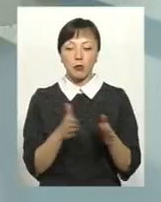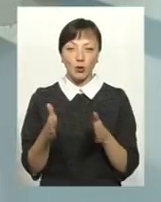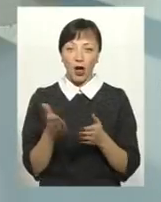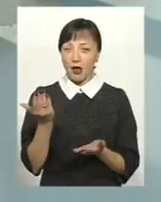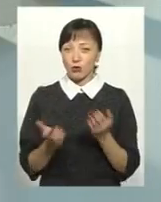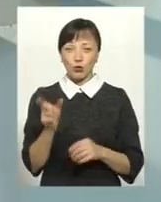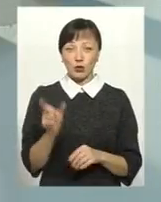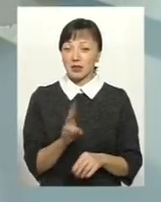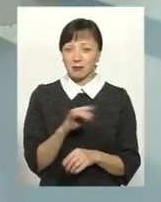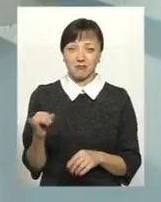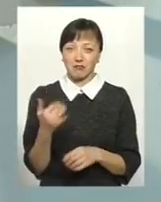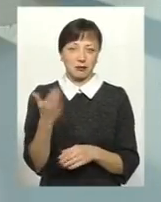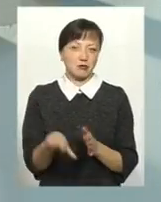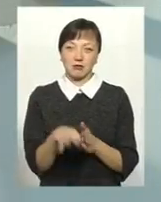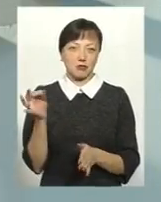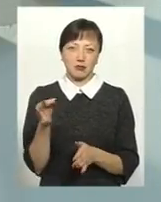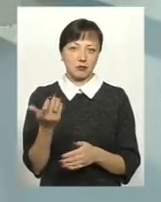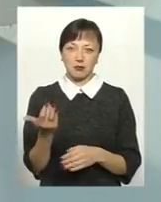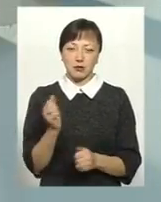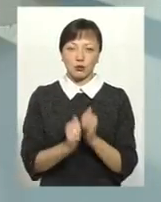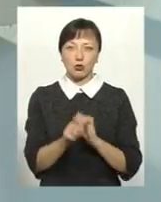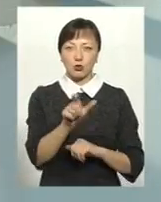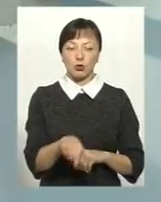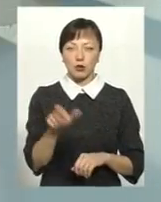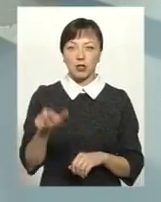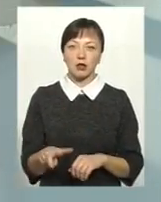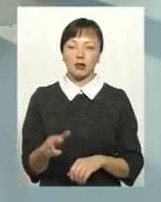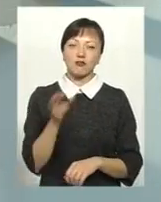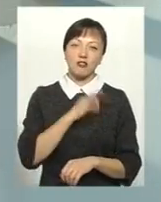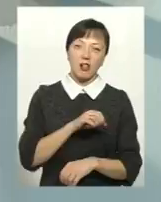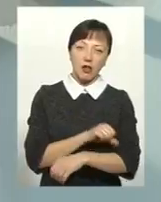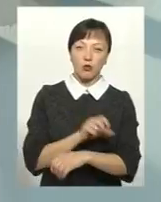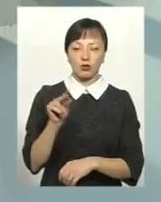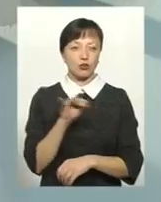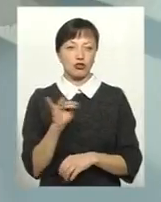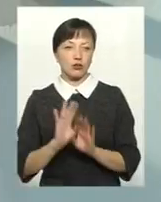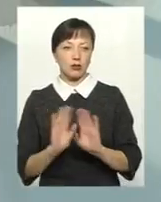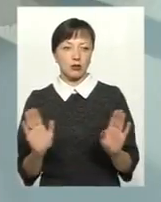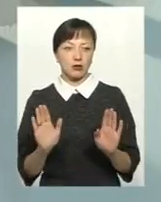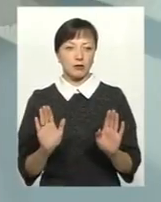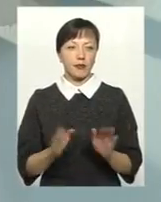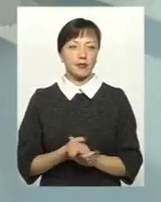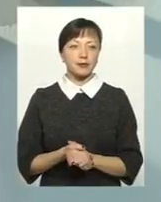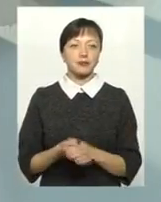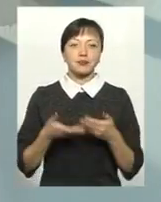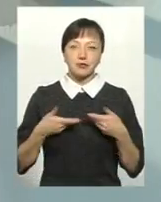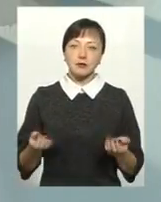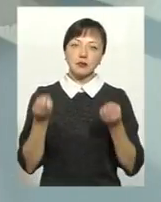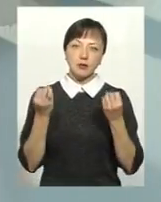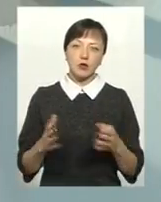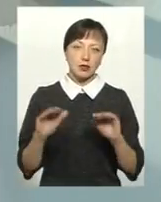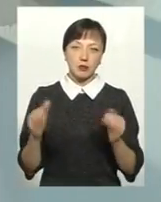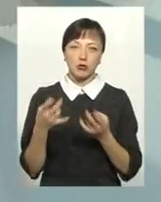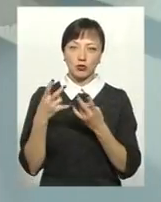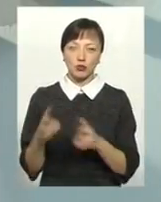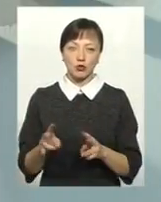А якщо ні, то це його вибір, це вибір кожної людини, вживати наркотики чи не вживати наркотики. А ми просто зменшення шкоди,